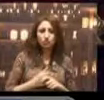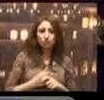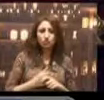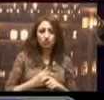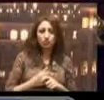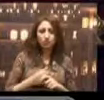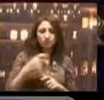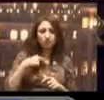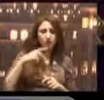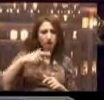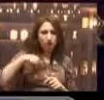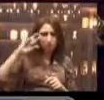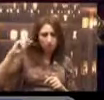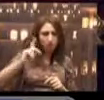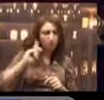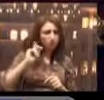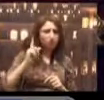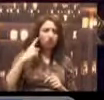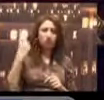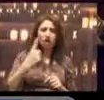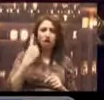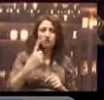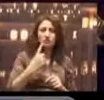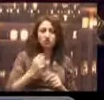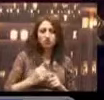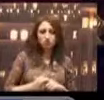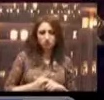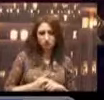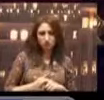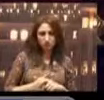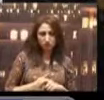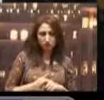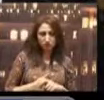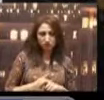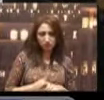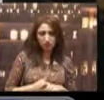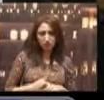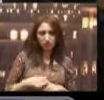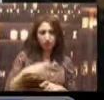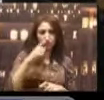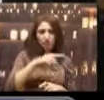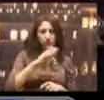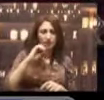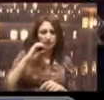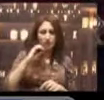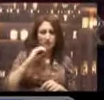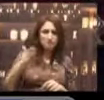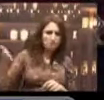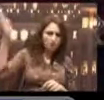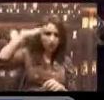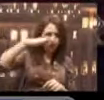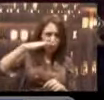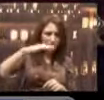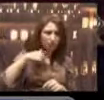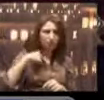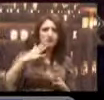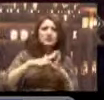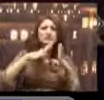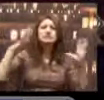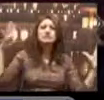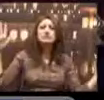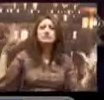حسيته مش للدرجه دي، يعني حسيت ان انا اديته اكبر من حجمه بكتير بكتير.